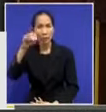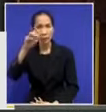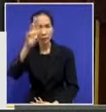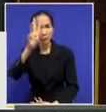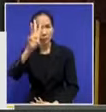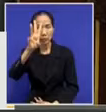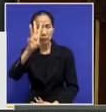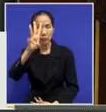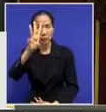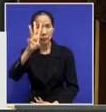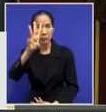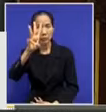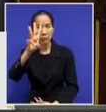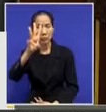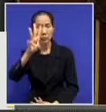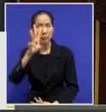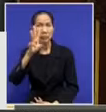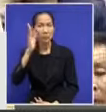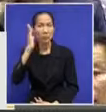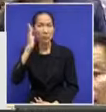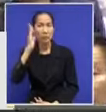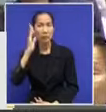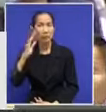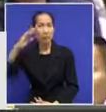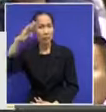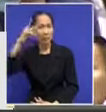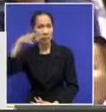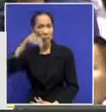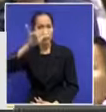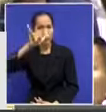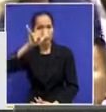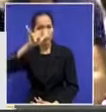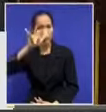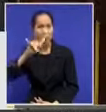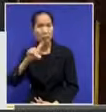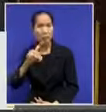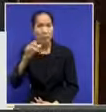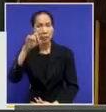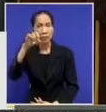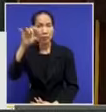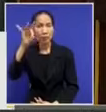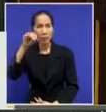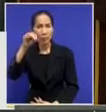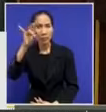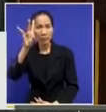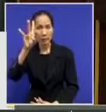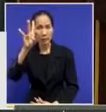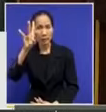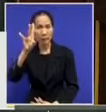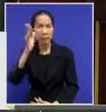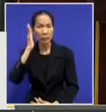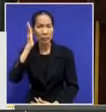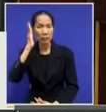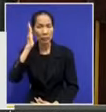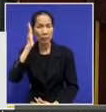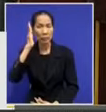186นายดำรงพิเดช พลเอกประยุทธ์จันทร์โอชาครับ 187นายดิเลกฤทธิ์เกณฑ์ค